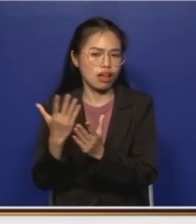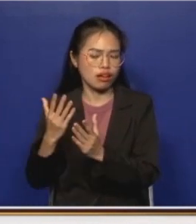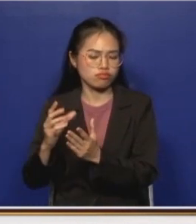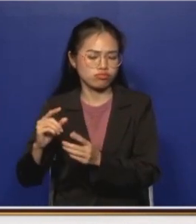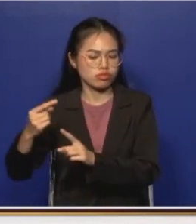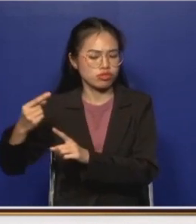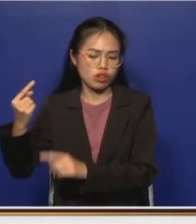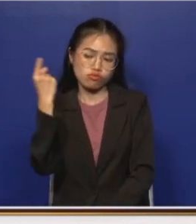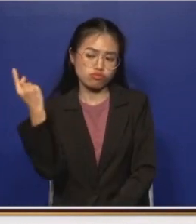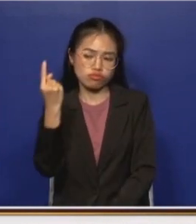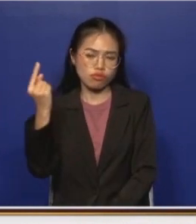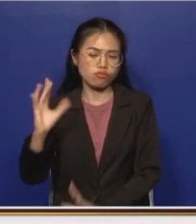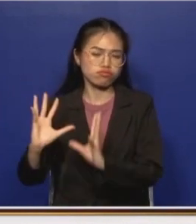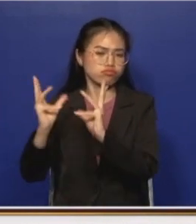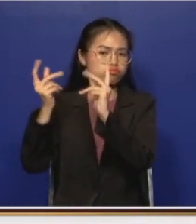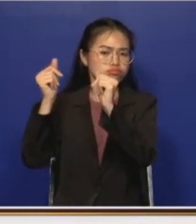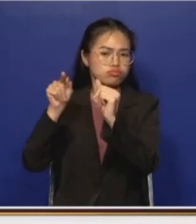พี่น้องคนไทยทั้งประเทศครับ